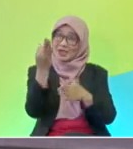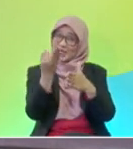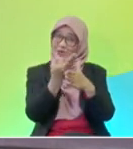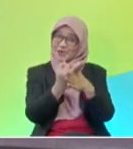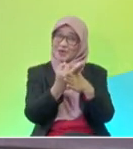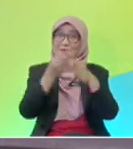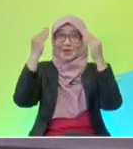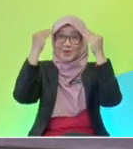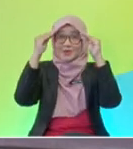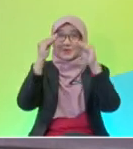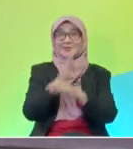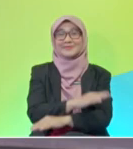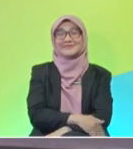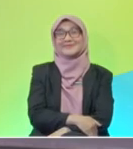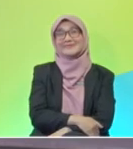guru kita untuk hari